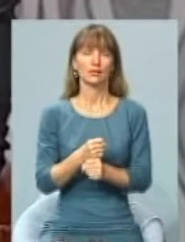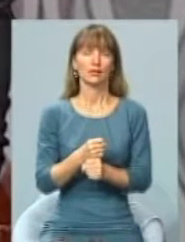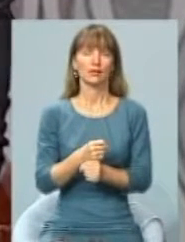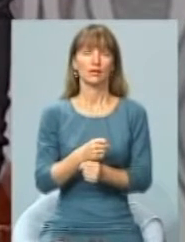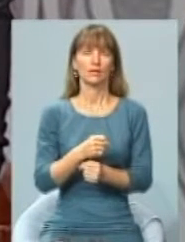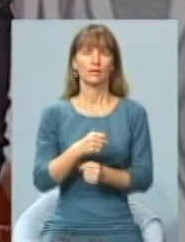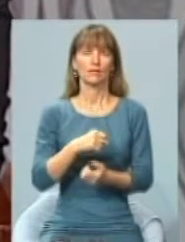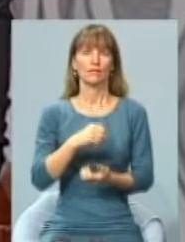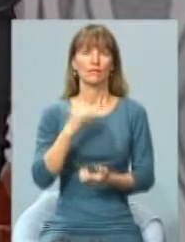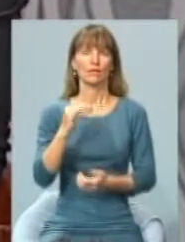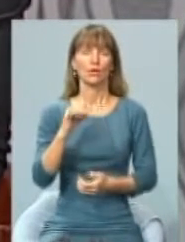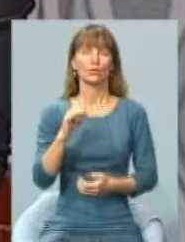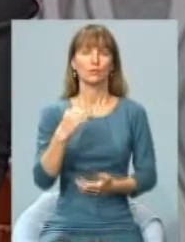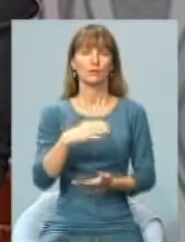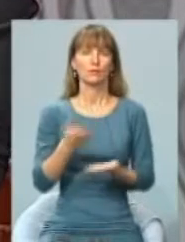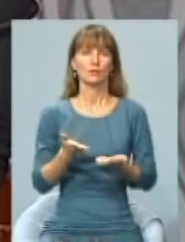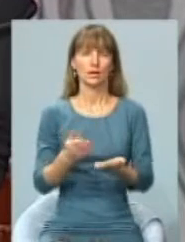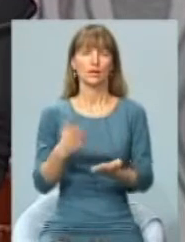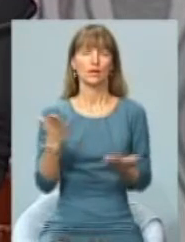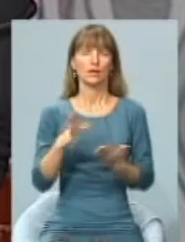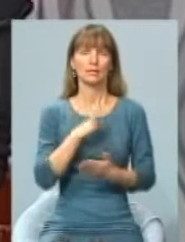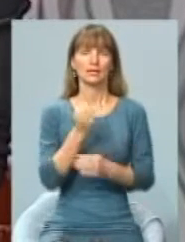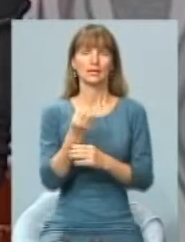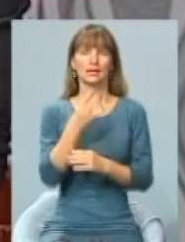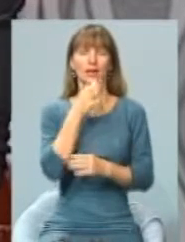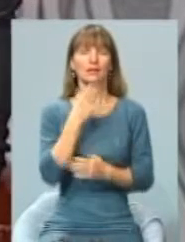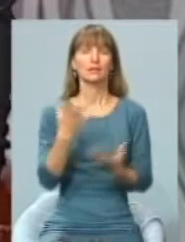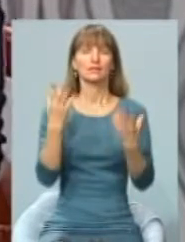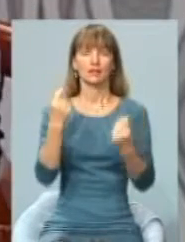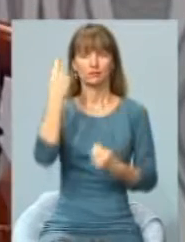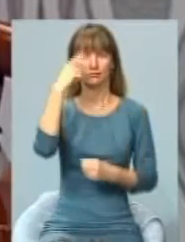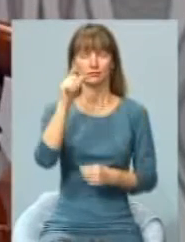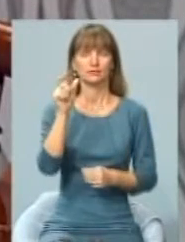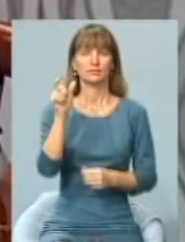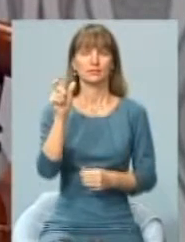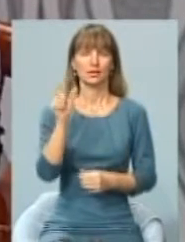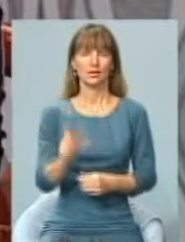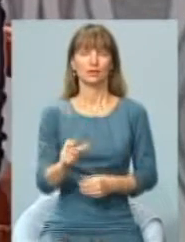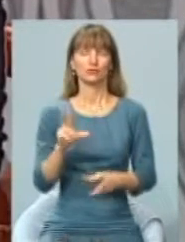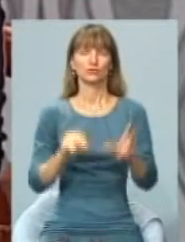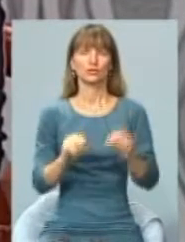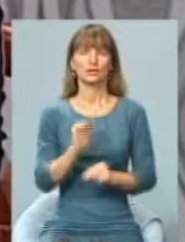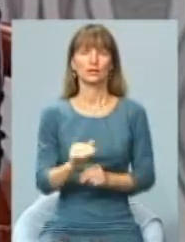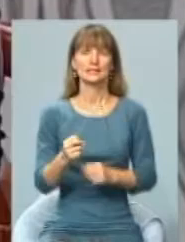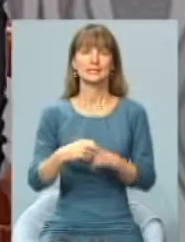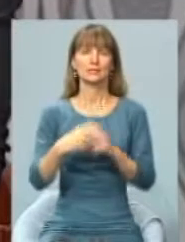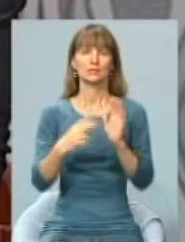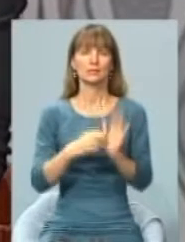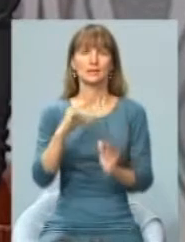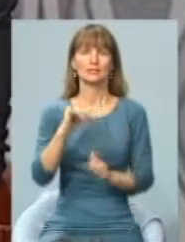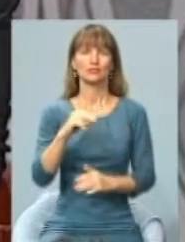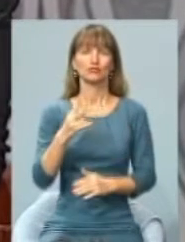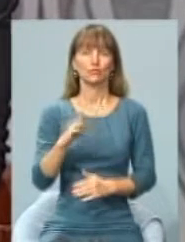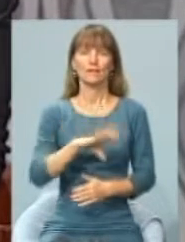років. Наприклад, і взагалі День винахідника вважається дитячим днем винахідника 17 січня. Ну і, власне,